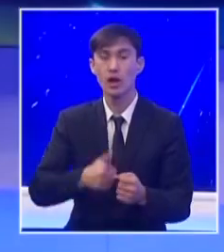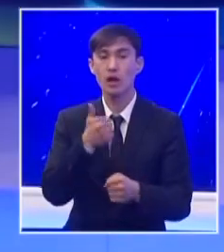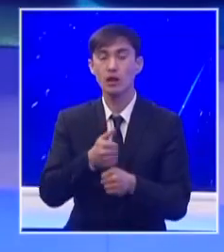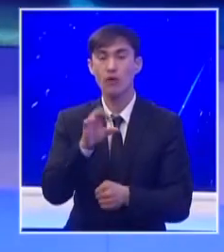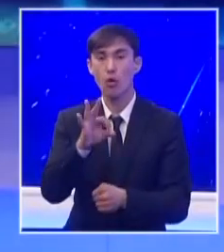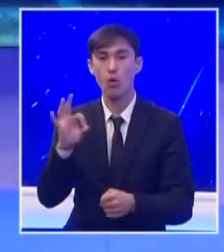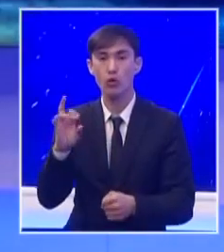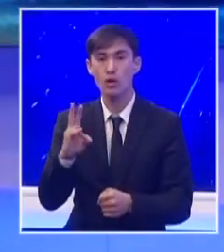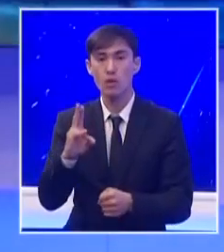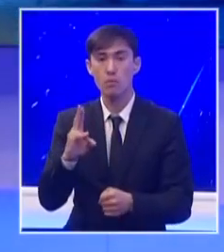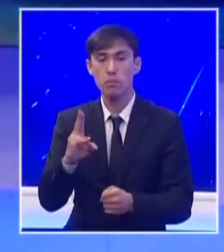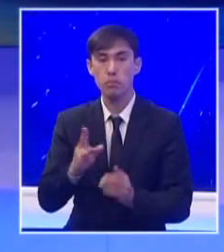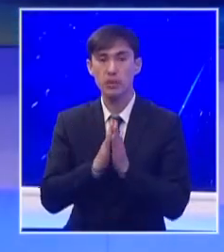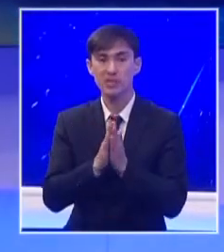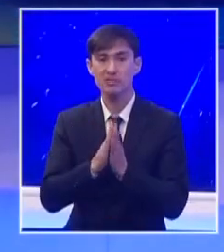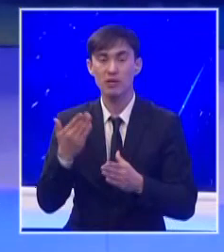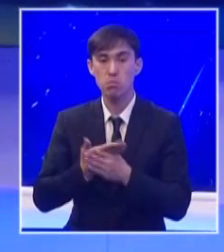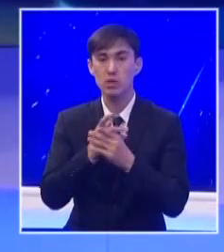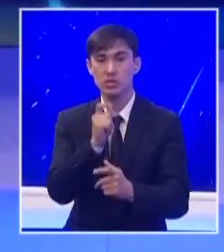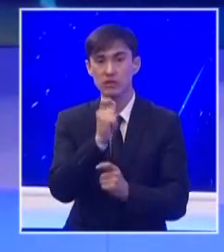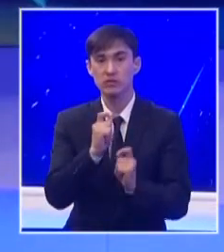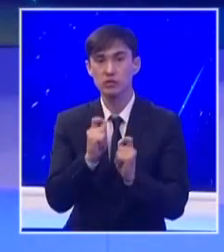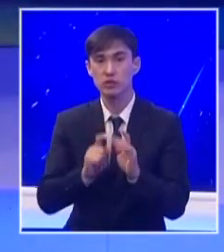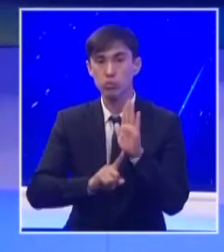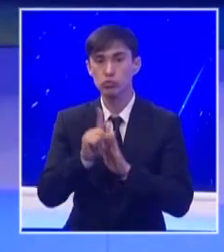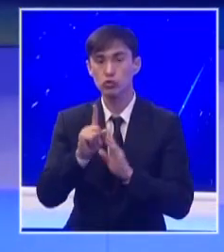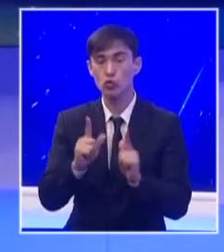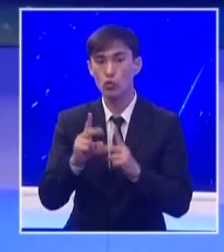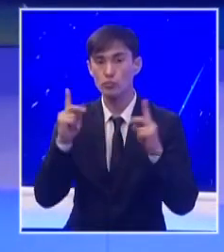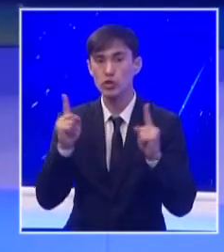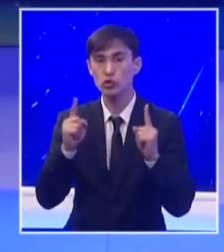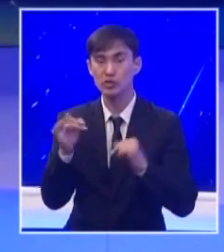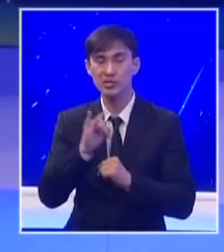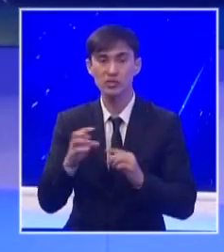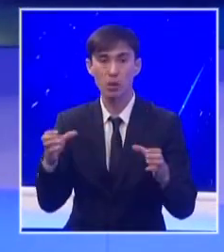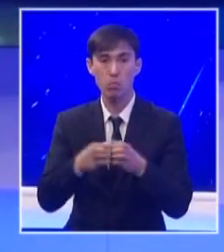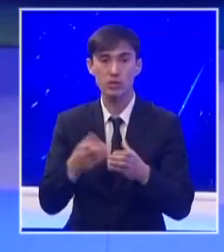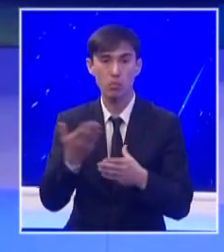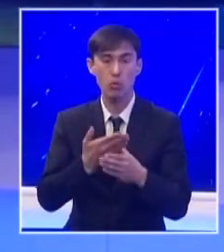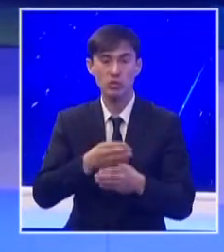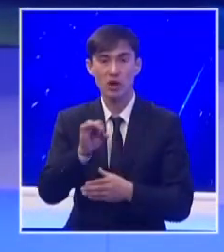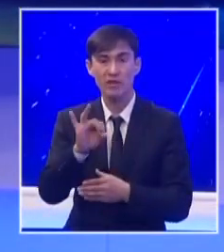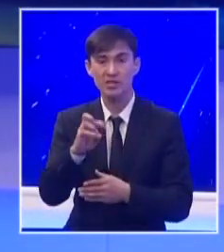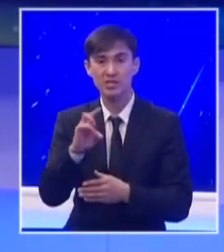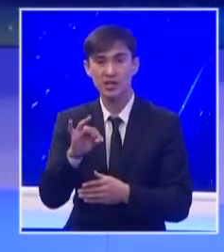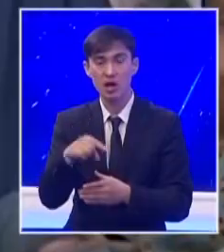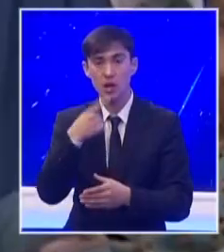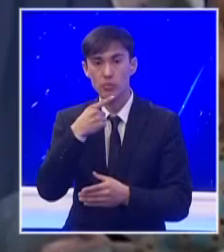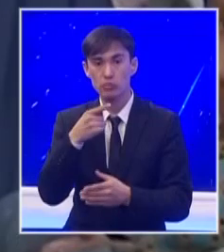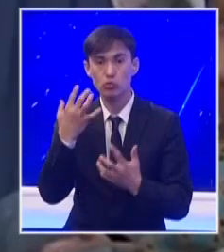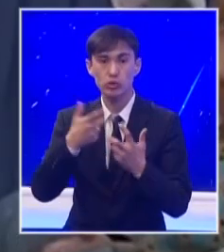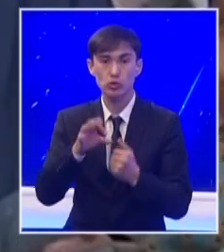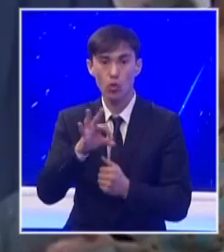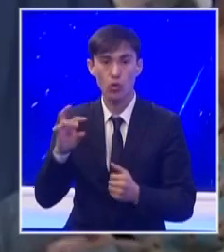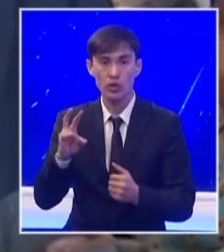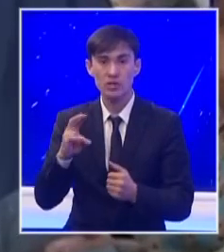Глава ООН призывает к пожертвованиям, запустив крупнейшую историческую кампанию для помощи Афганистану. Стоит отметить, что по подсчету